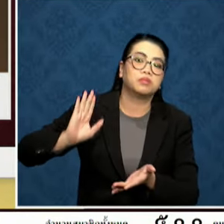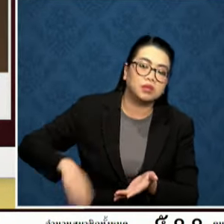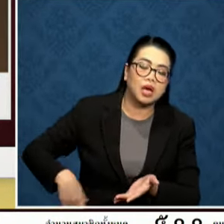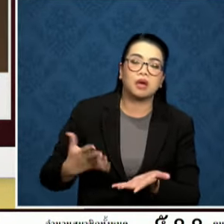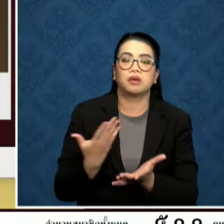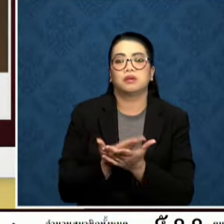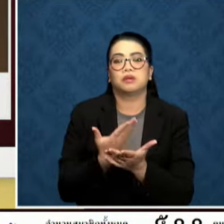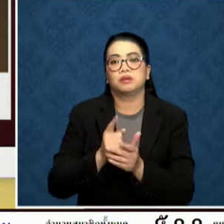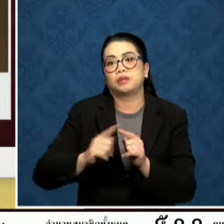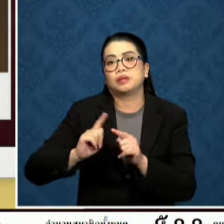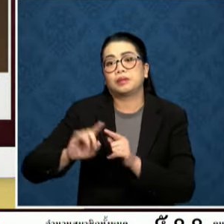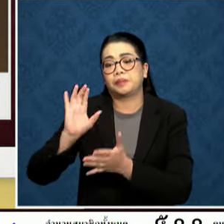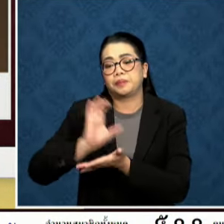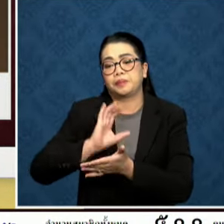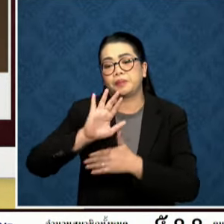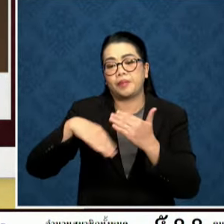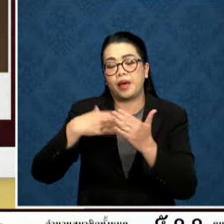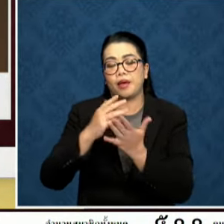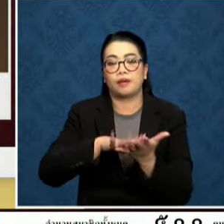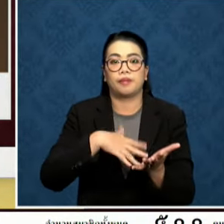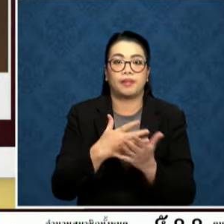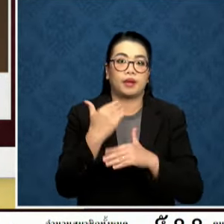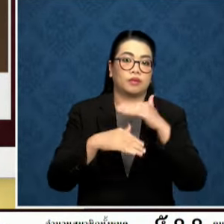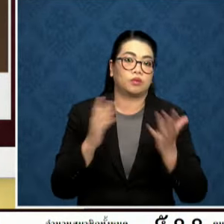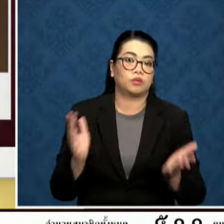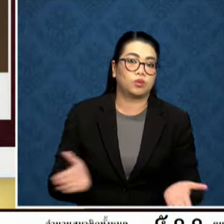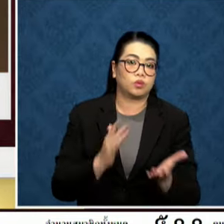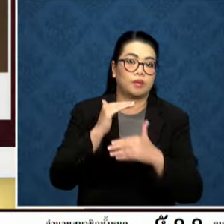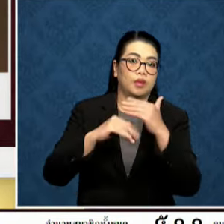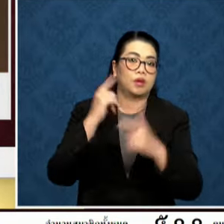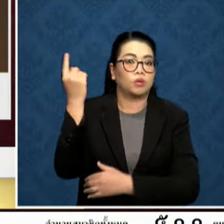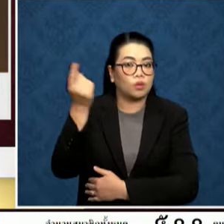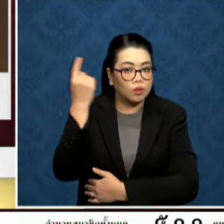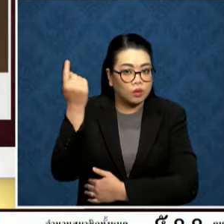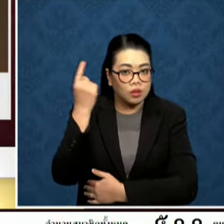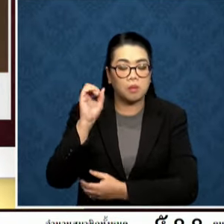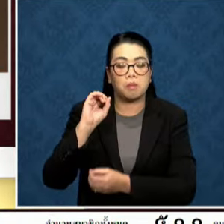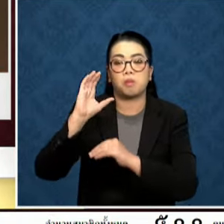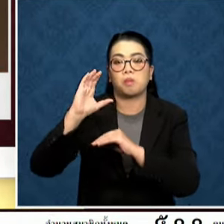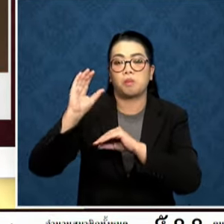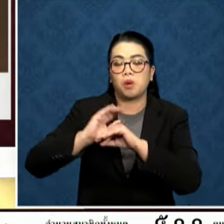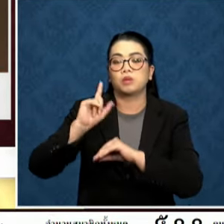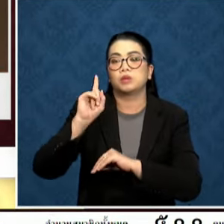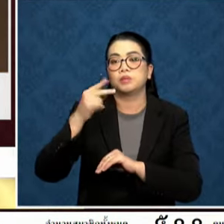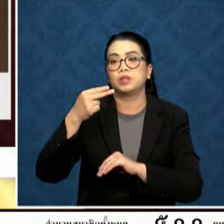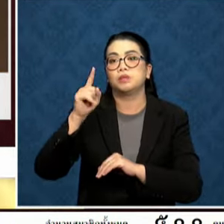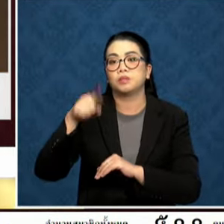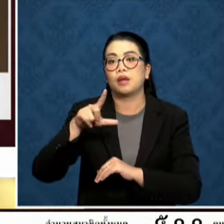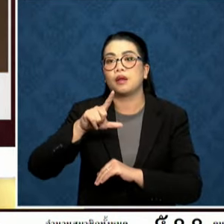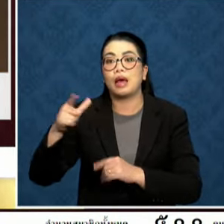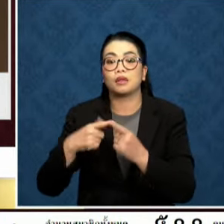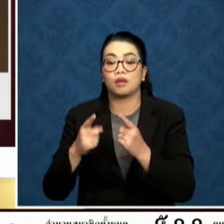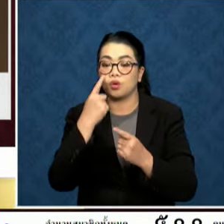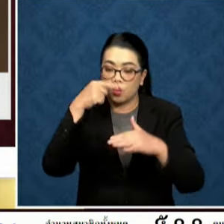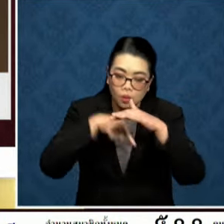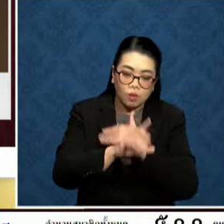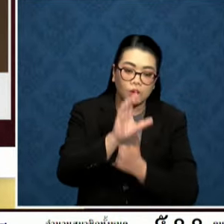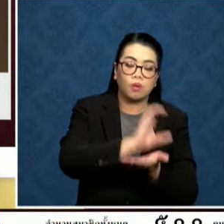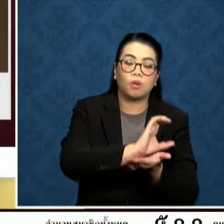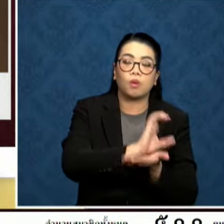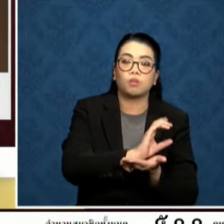ทิม Hubค่ะมีแผนบลูรายได้จากการท่องเที่ยวแผนยุทศาสตร์ส่งเสริมการพัฒนาท่องเที่ยวสูงถึง 10,000 1,000ล้านบาทก็จริงนะคะแต่ท่านไปดูในรายงบ